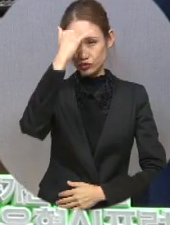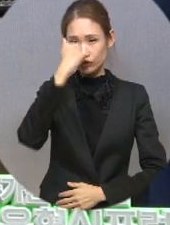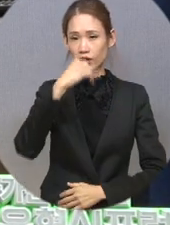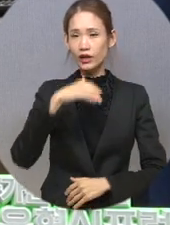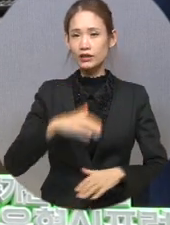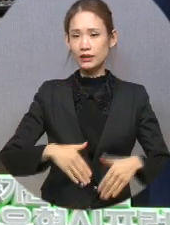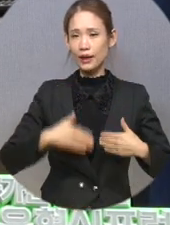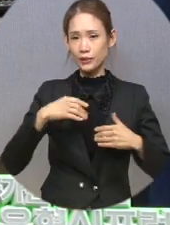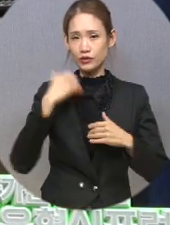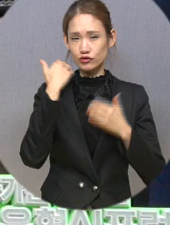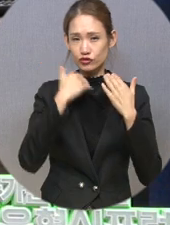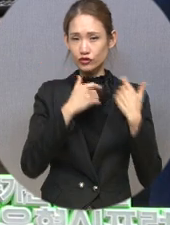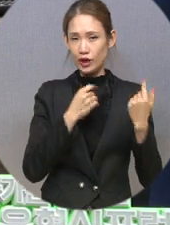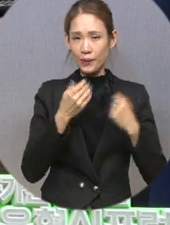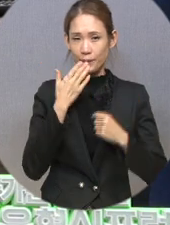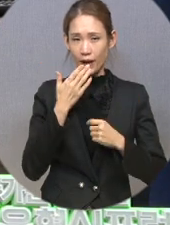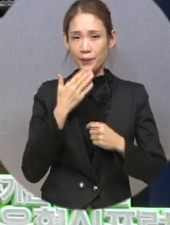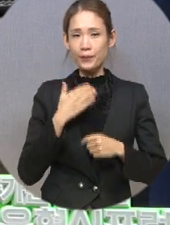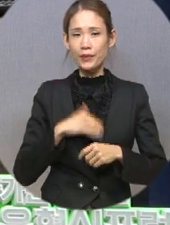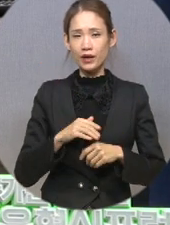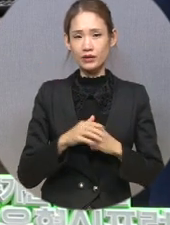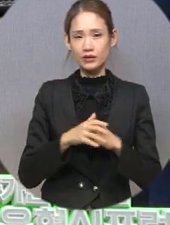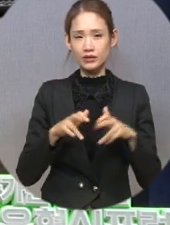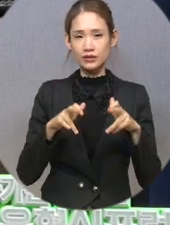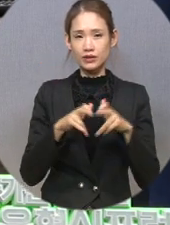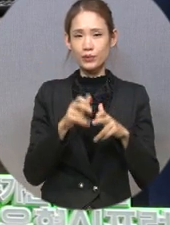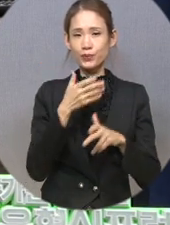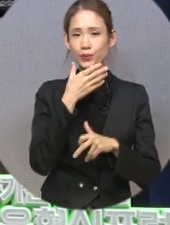충남에서 누구나 알수 있는 장애인